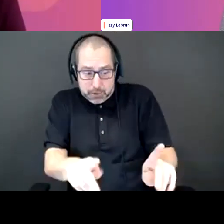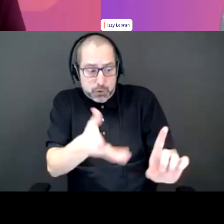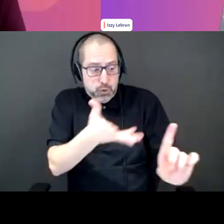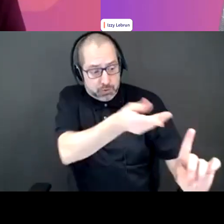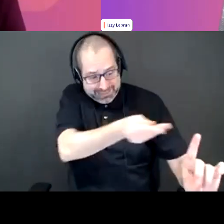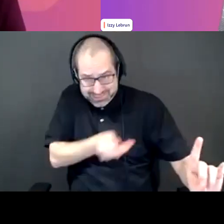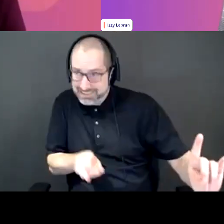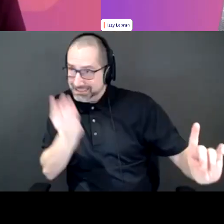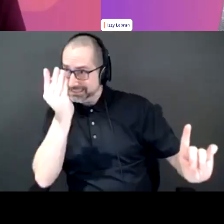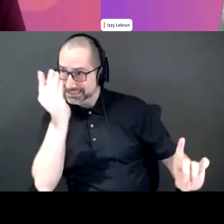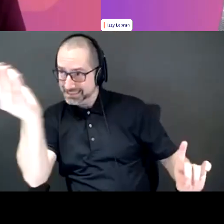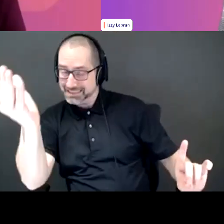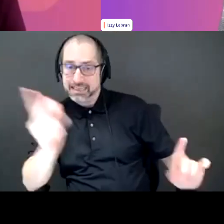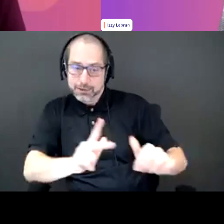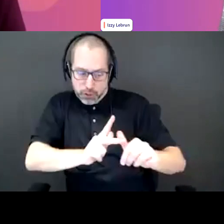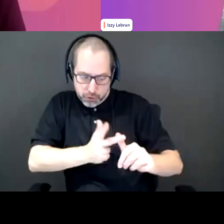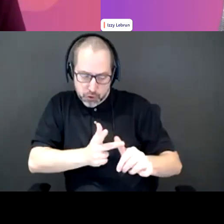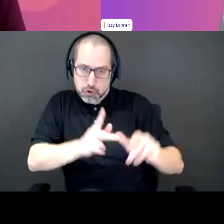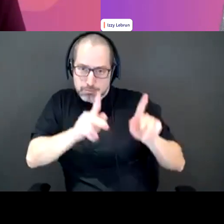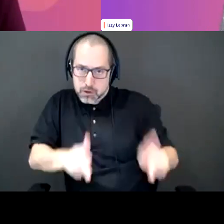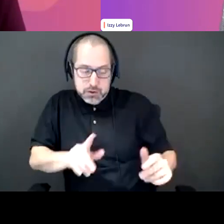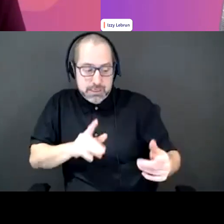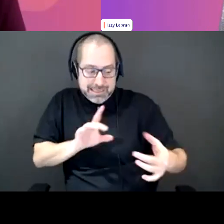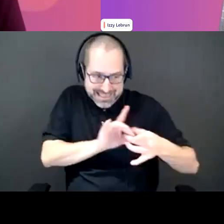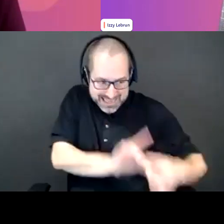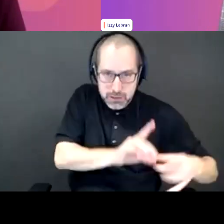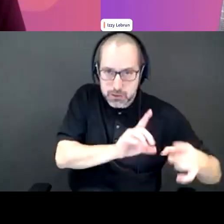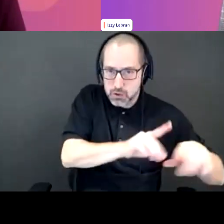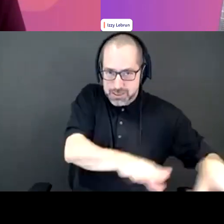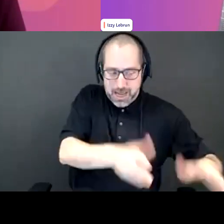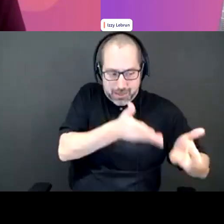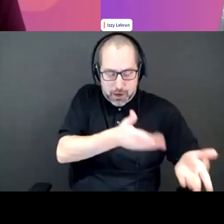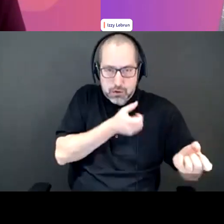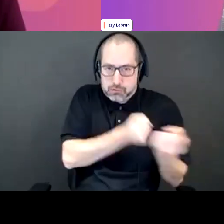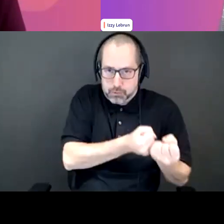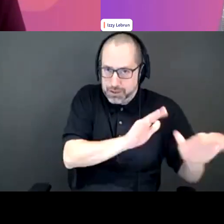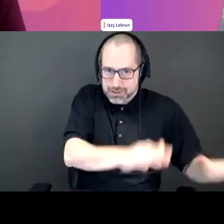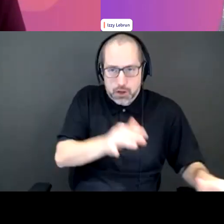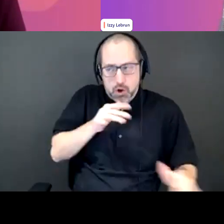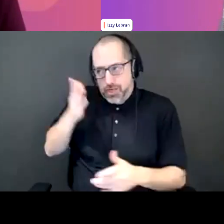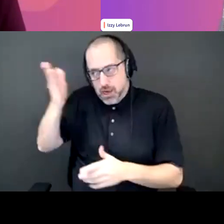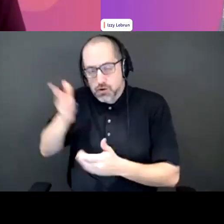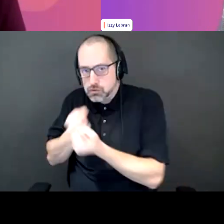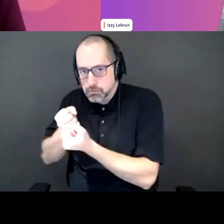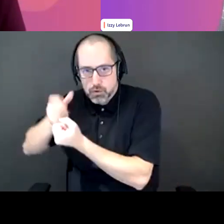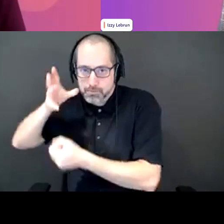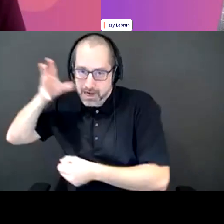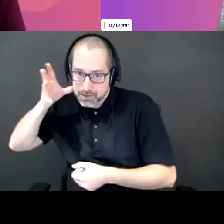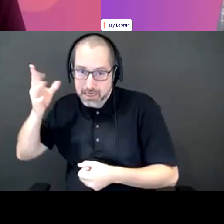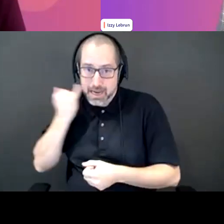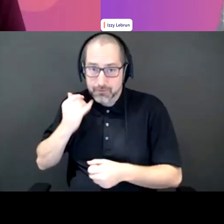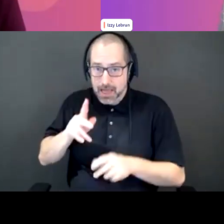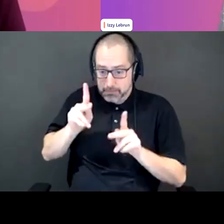la voie de l'enfance soit une pierre c'est parti qui peut te faire comprendre et entendre la voix et parce que